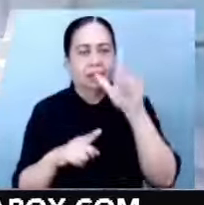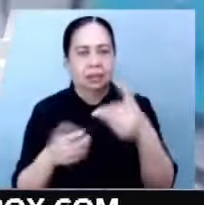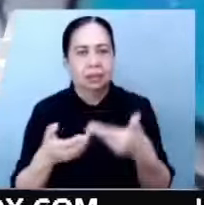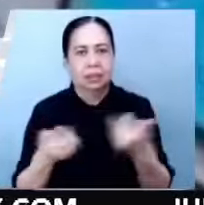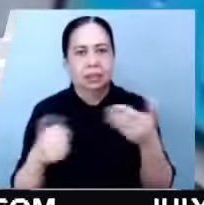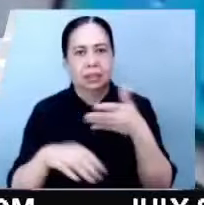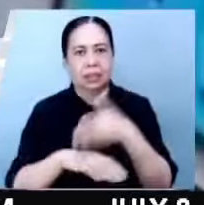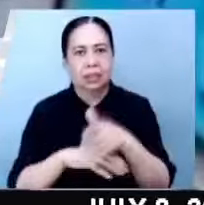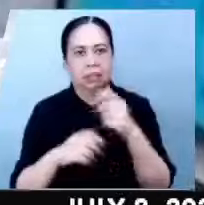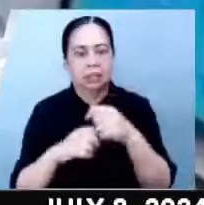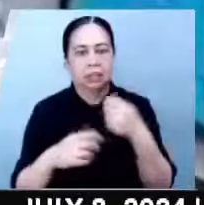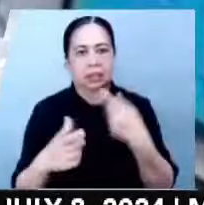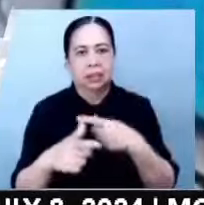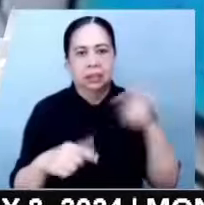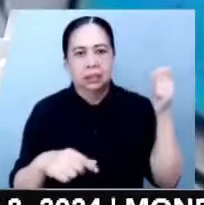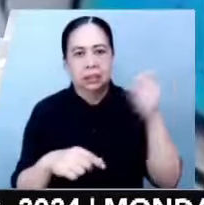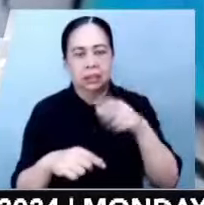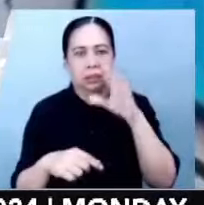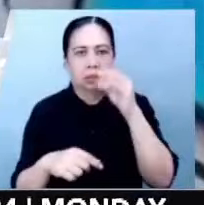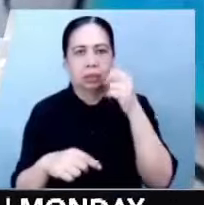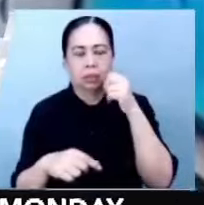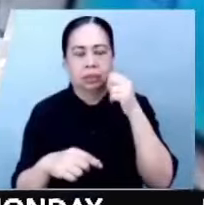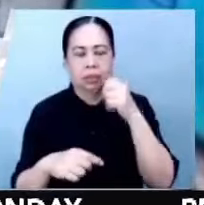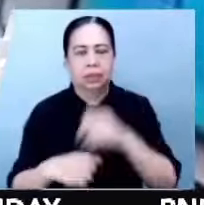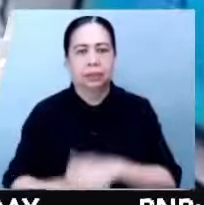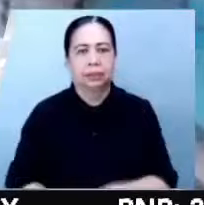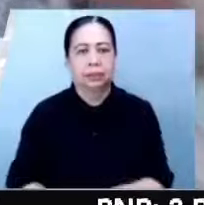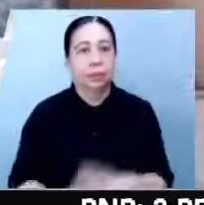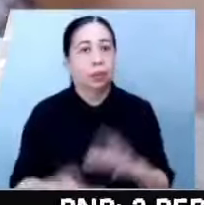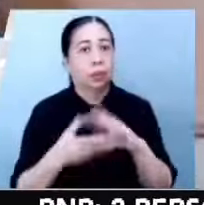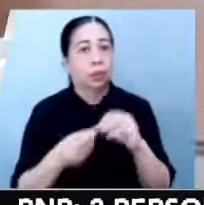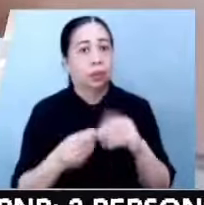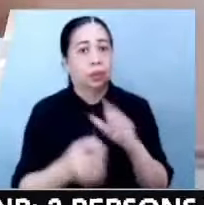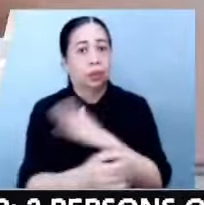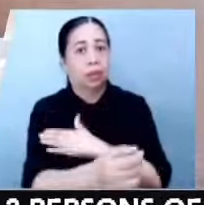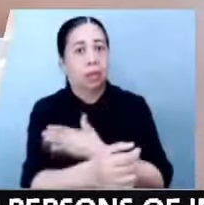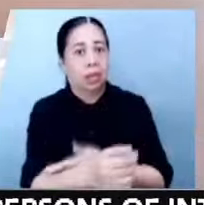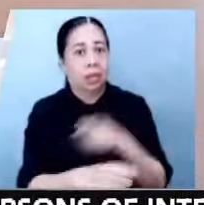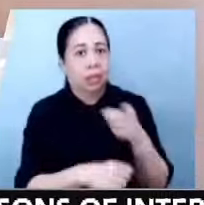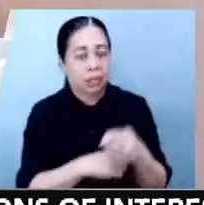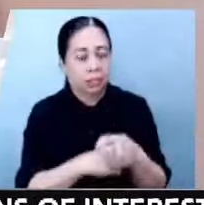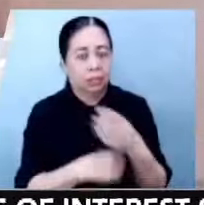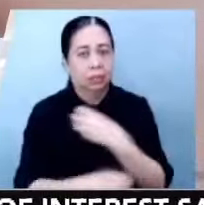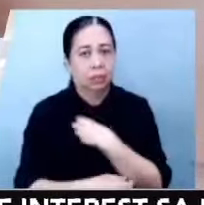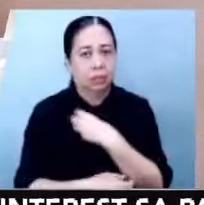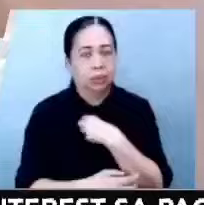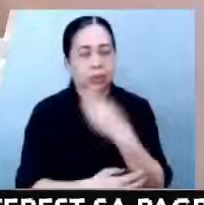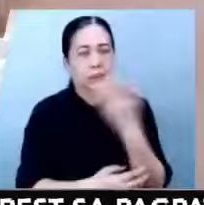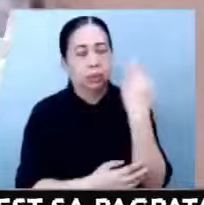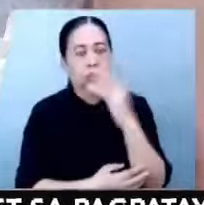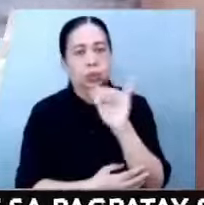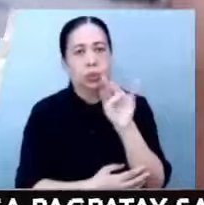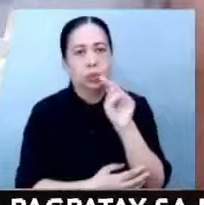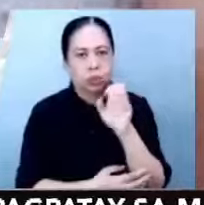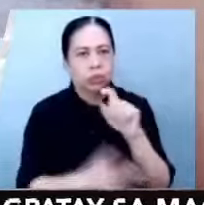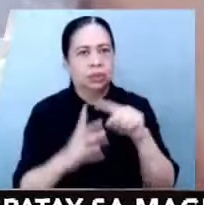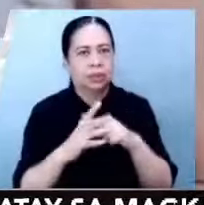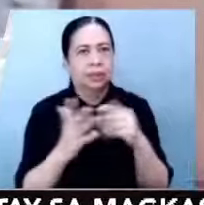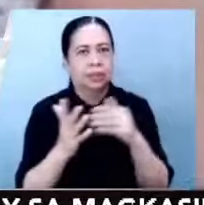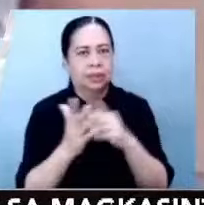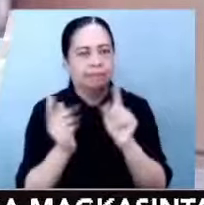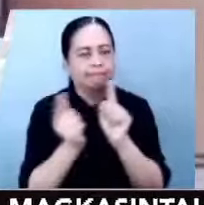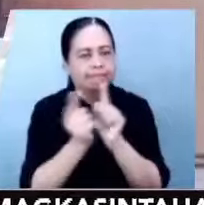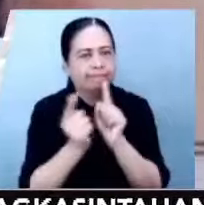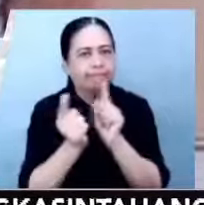tagain ng lalaki ang babae. Kwento ng anak ng biktima sa pulisya nitong Hunyo, nagsimula uling makipagkita sa kanyang